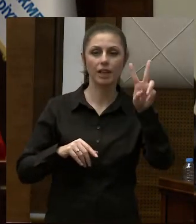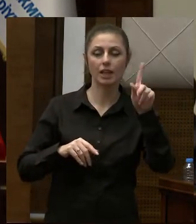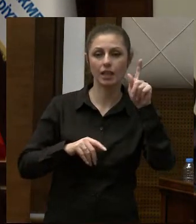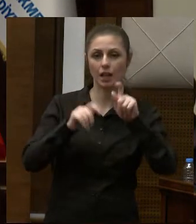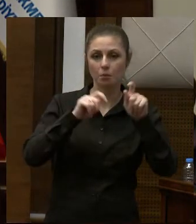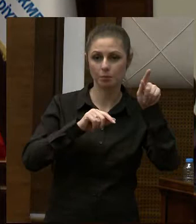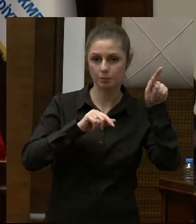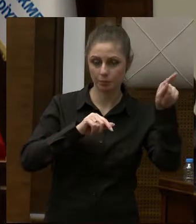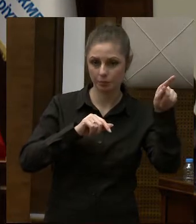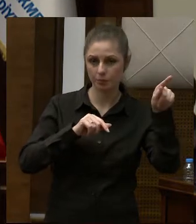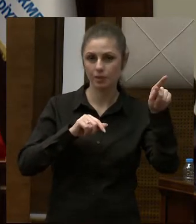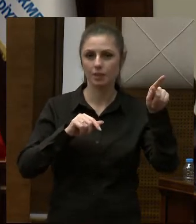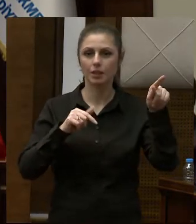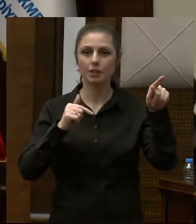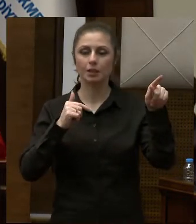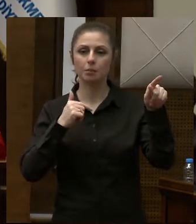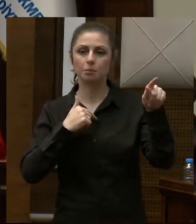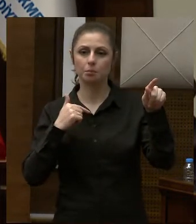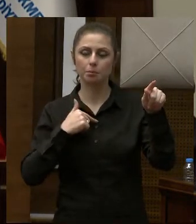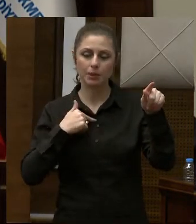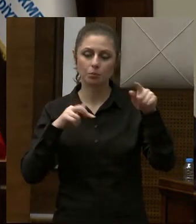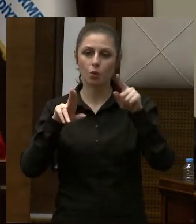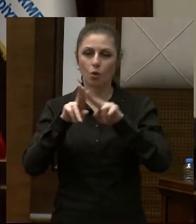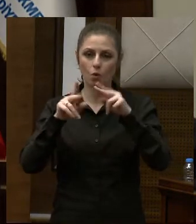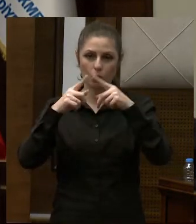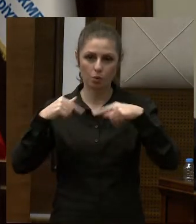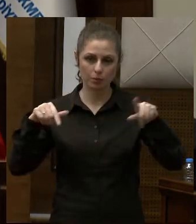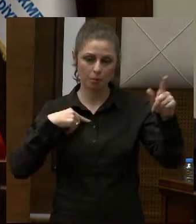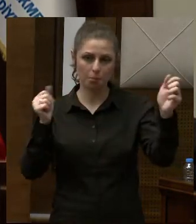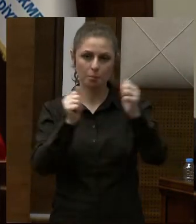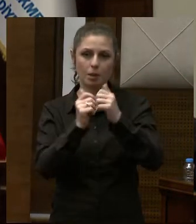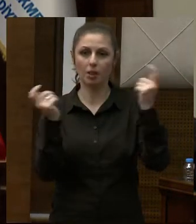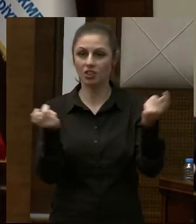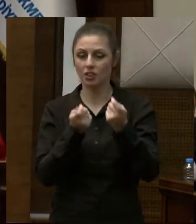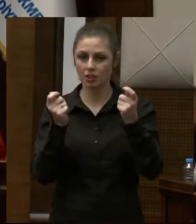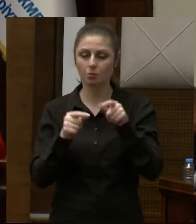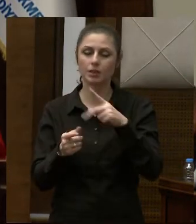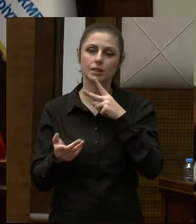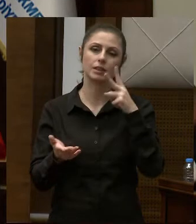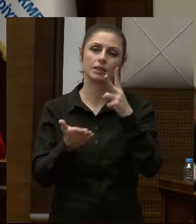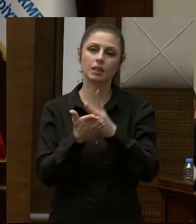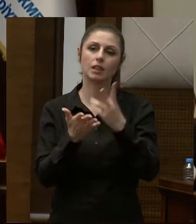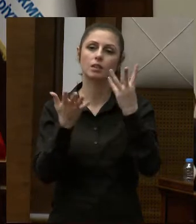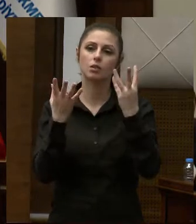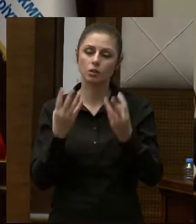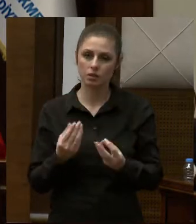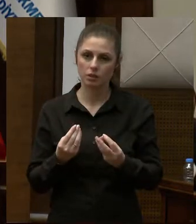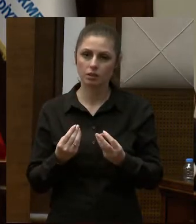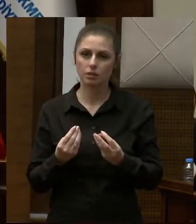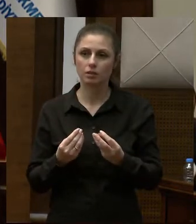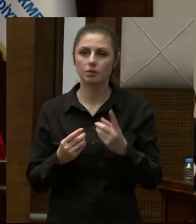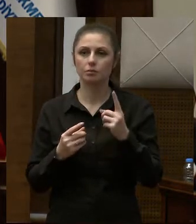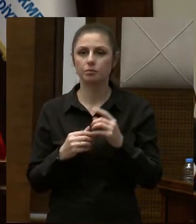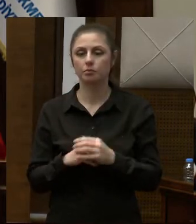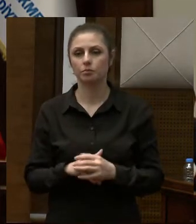kentleri yapan teknik heyetle bizim estetik komisyonu çalışarak nihai kararı estetik komisyonu vermek üzere